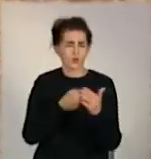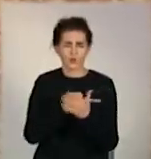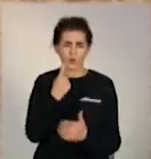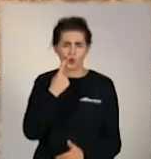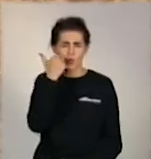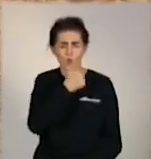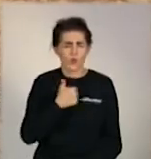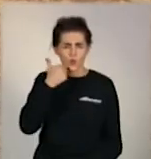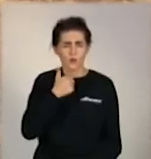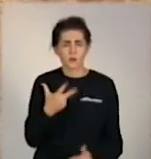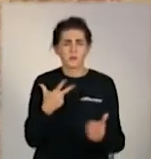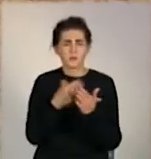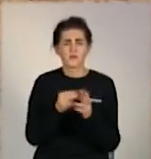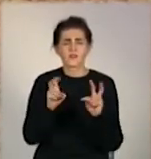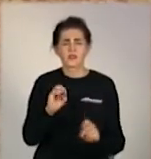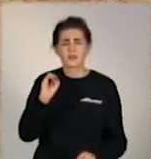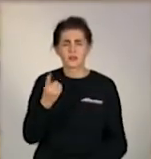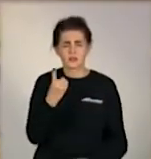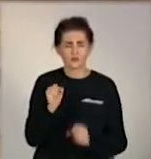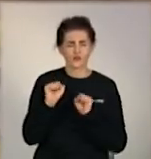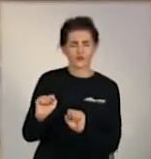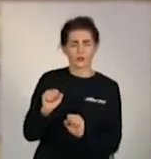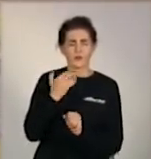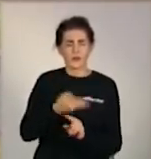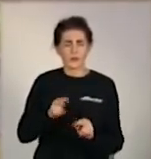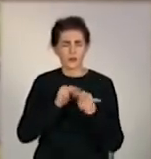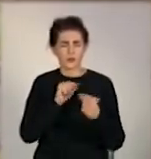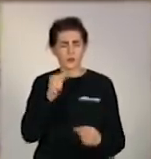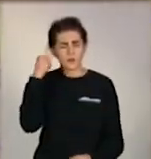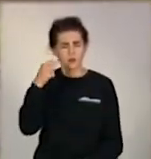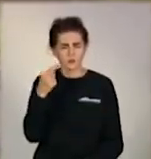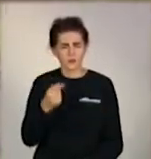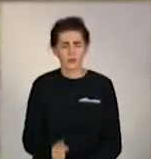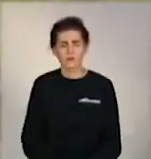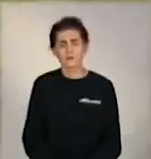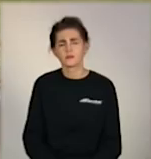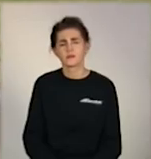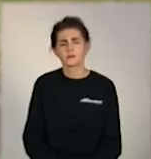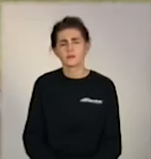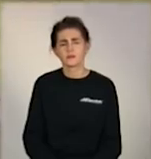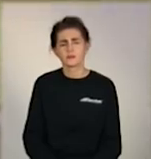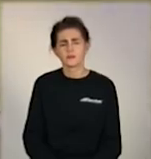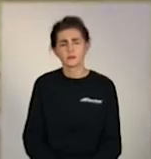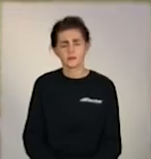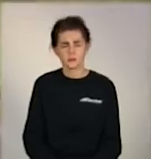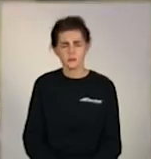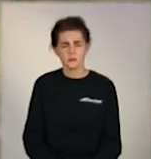наголошують, щеплення – єдиний спосіб захисту тварини від сказу. Олена Успенська, Володимир Краснов, телеканал «Донбас».